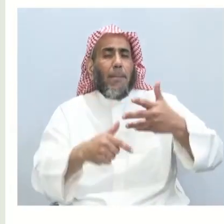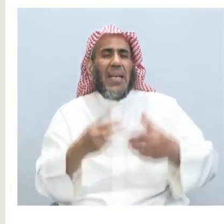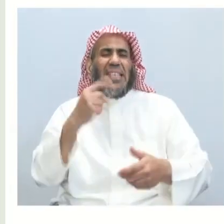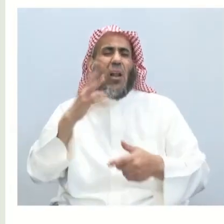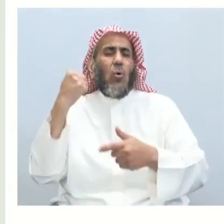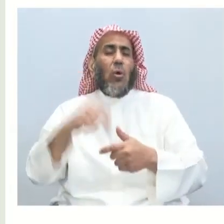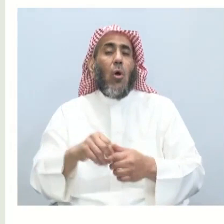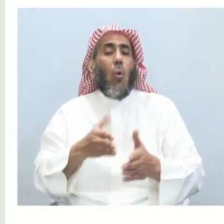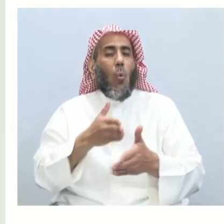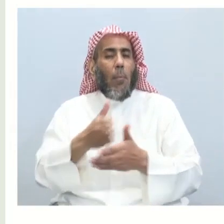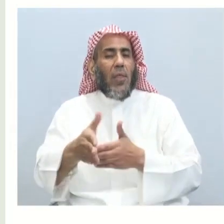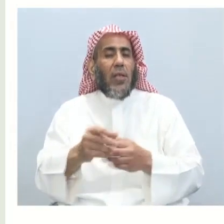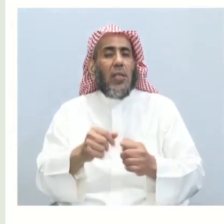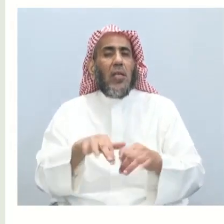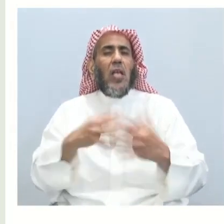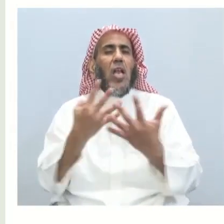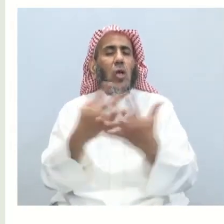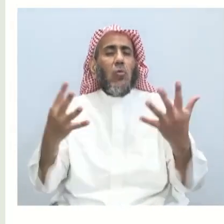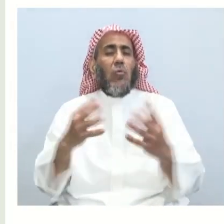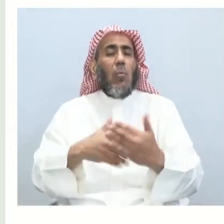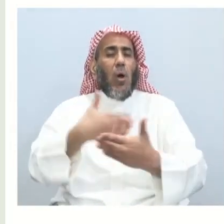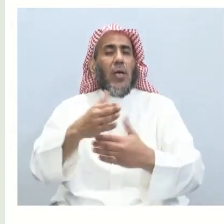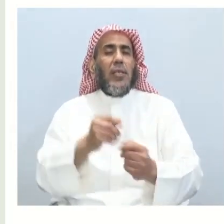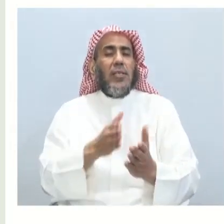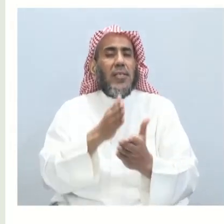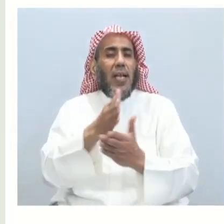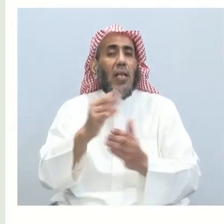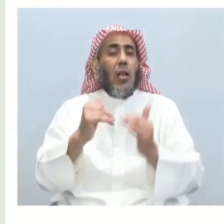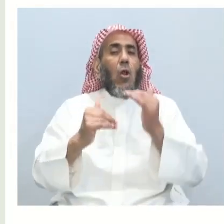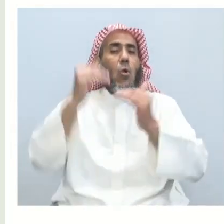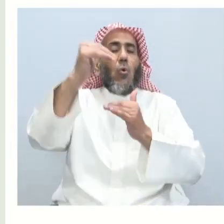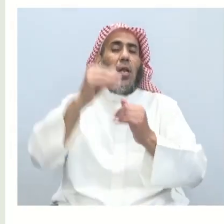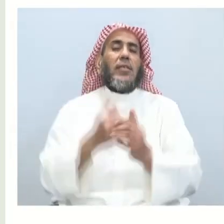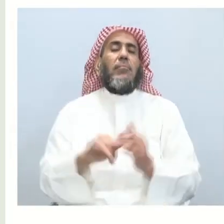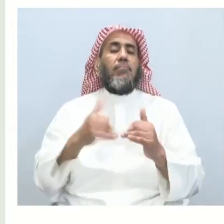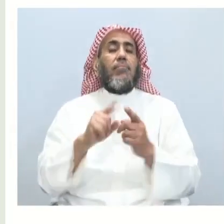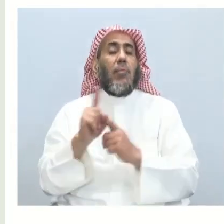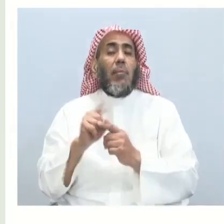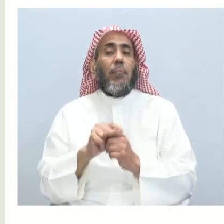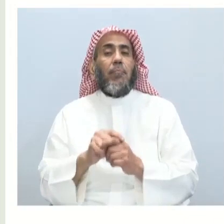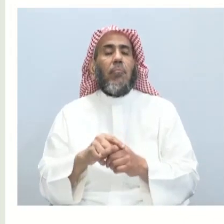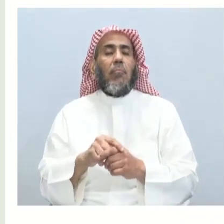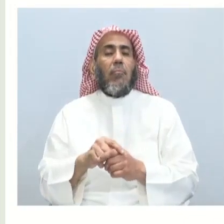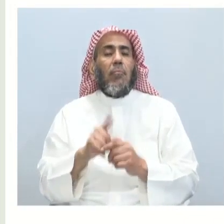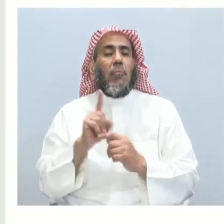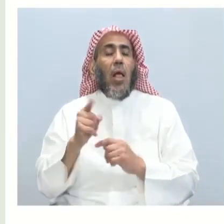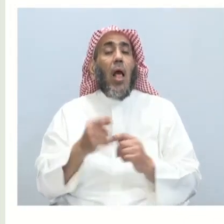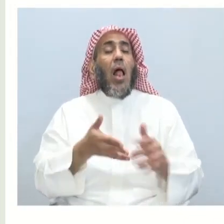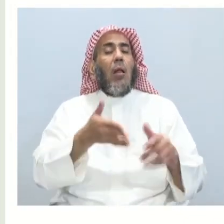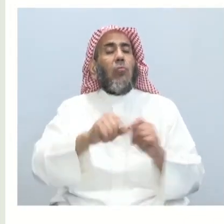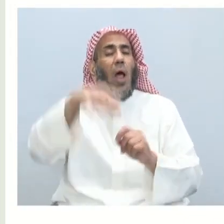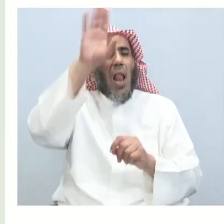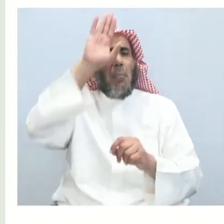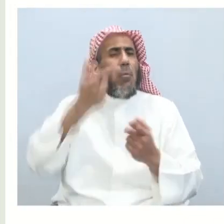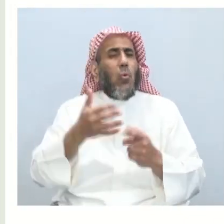الاولى ومضيت تخترق الصفوف مغامرا حتى سلكت الى علاه سبيلا تحدث عن عن عن الملك سعود وكيف